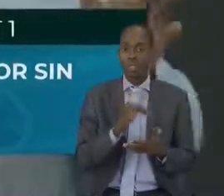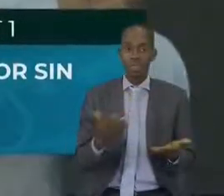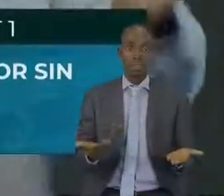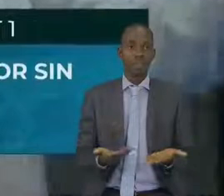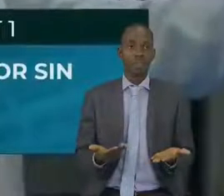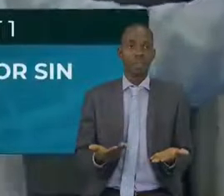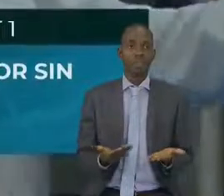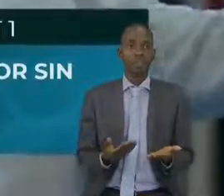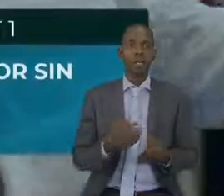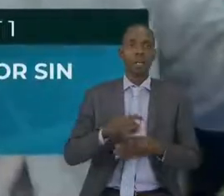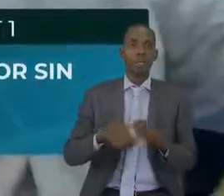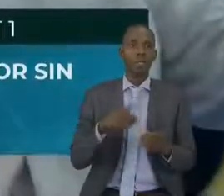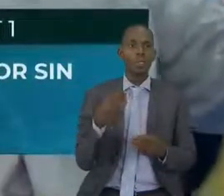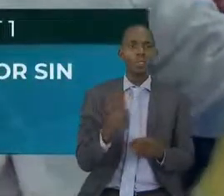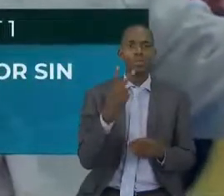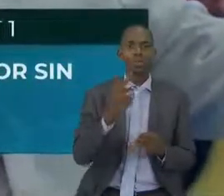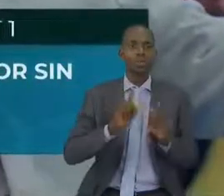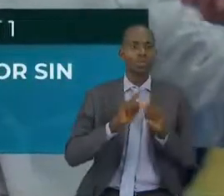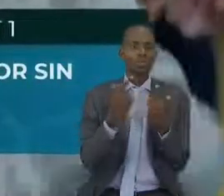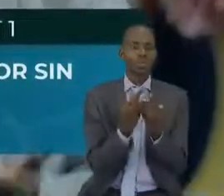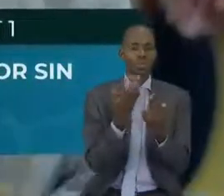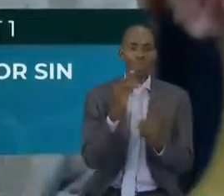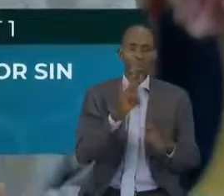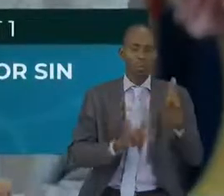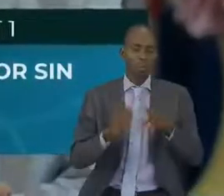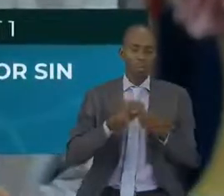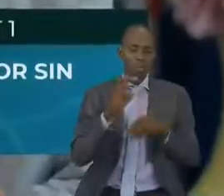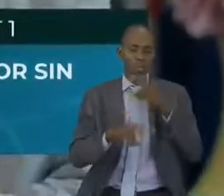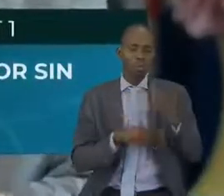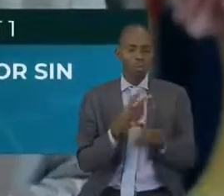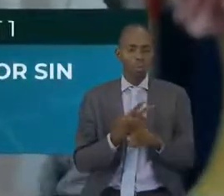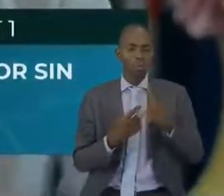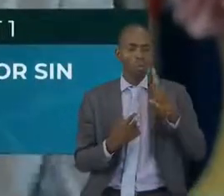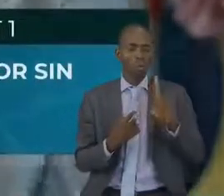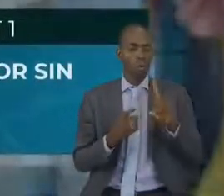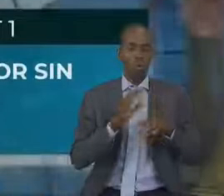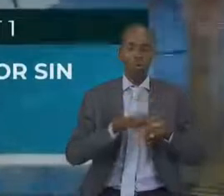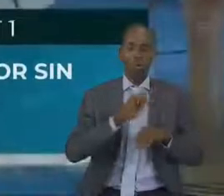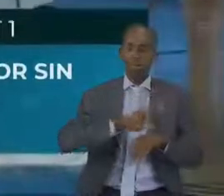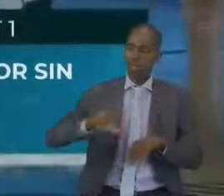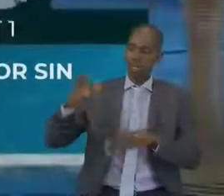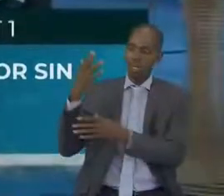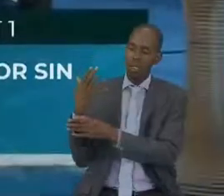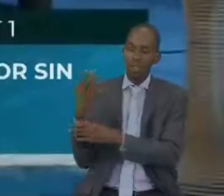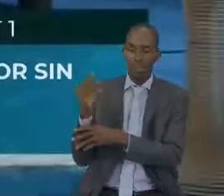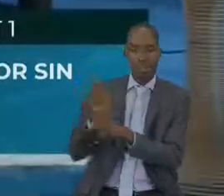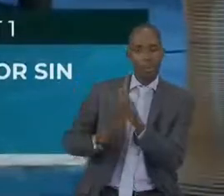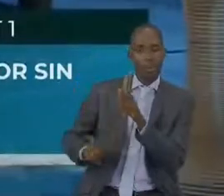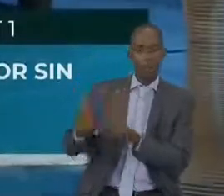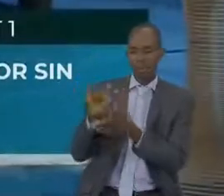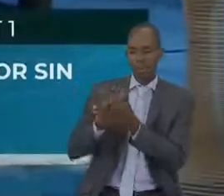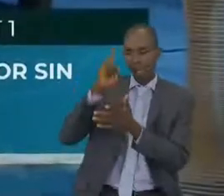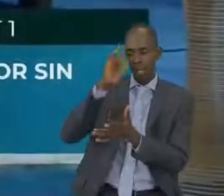nous parle de deux groupes de personnes dans le monde. Il y a un groupe à gauche, ceux qui croient